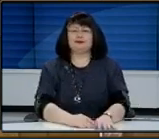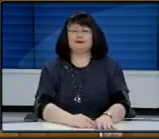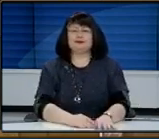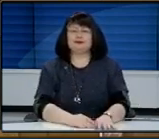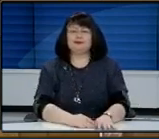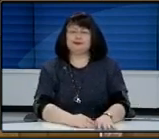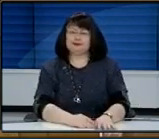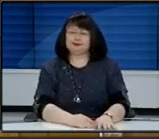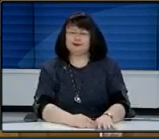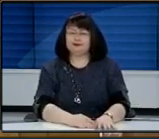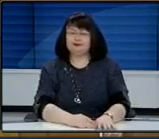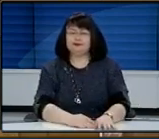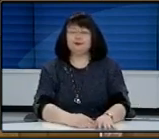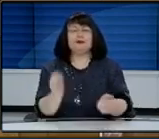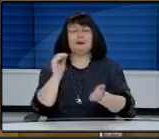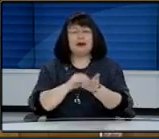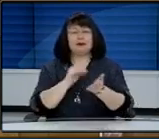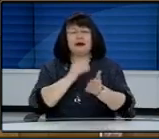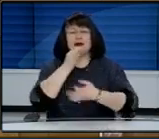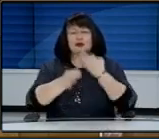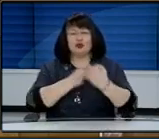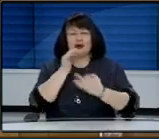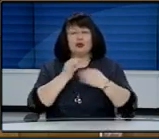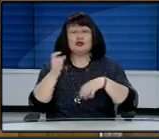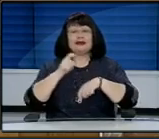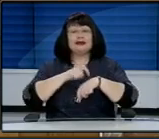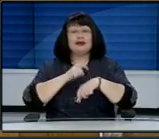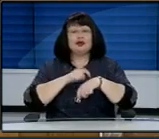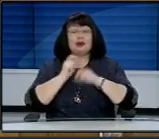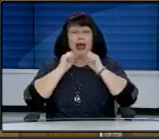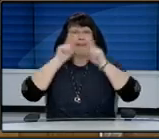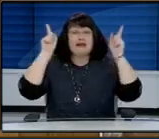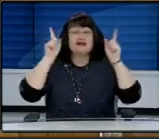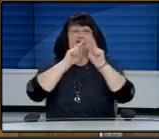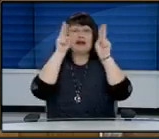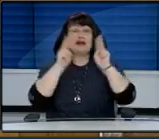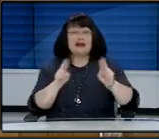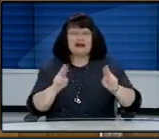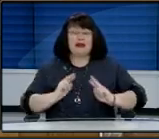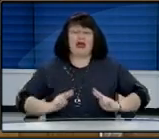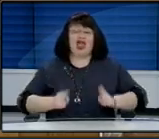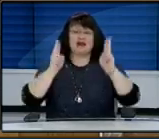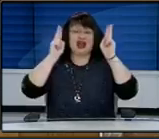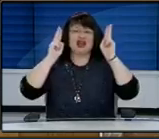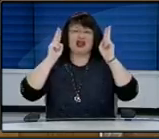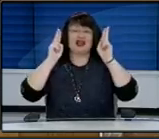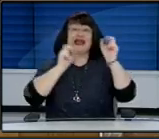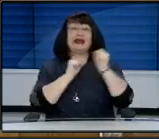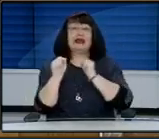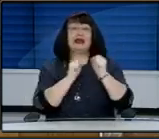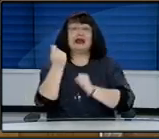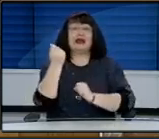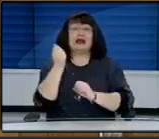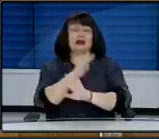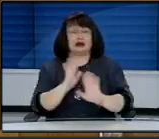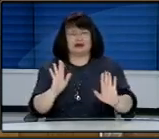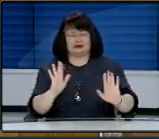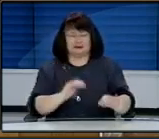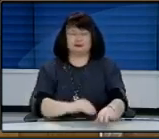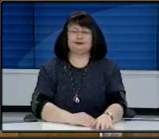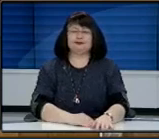μάλιστα, επαναλαμβάνω, που βρισκόμαστε σε μια πρωτοφανή διεθνή ενεργειακή οικονομική κρίση.